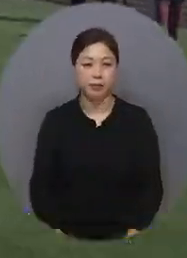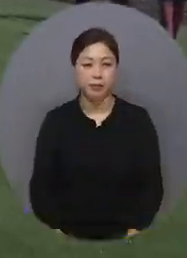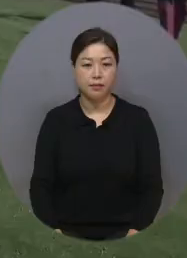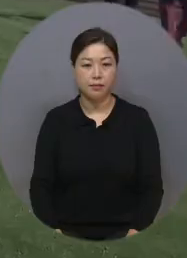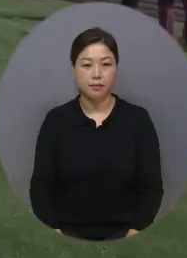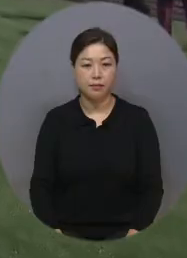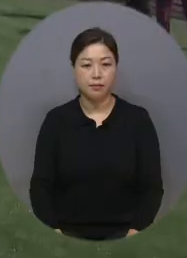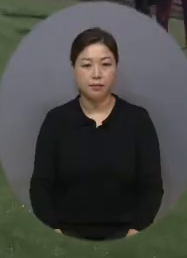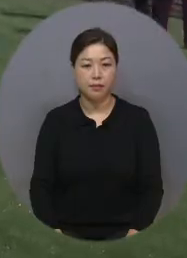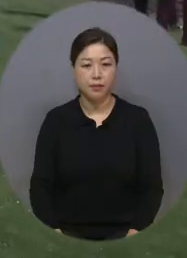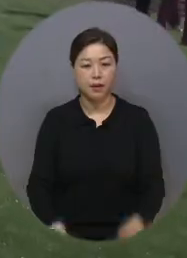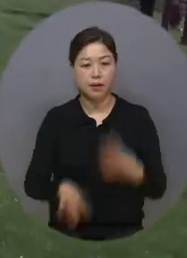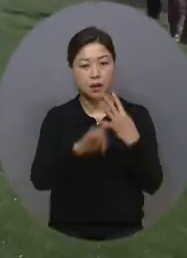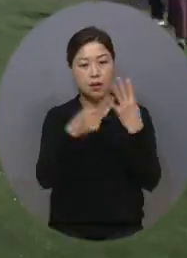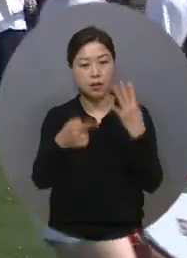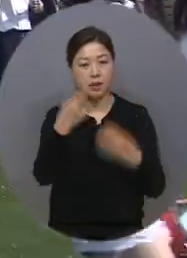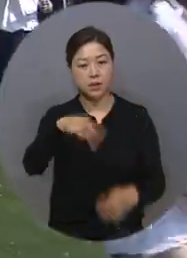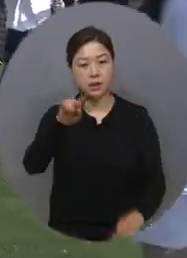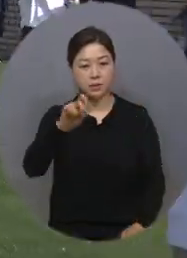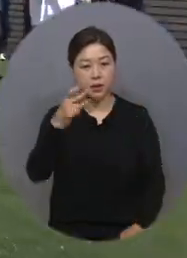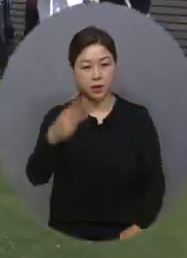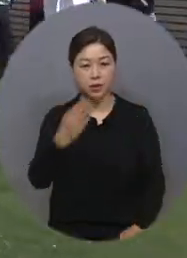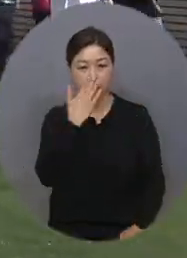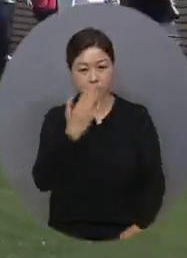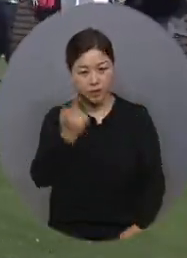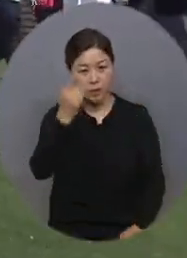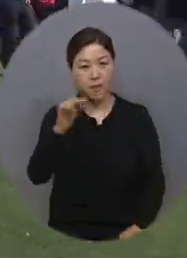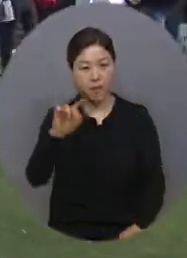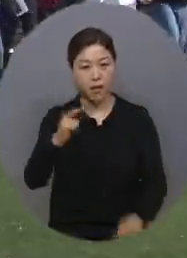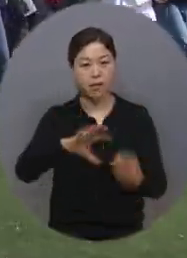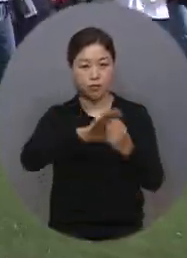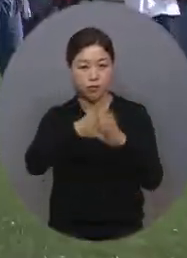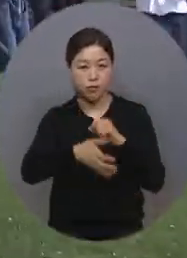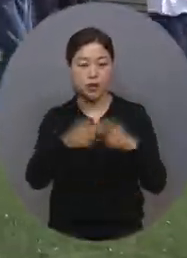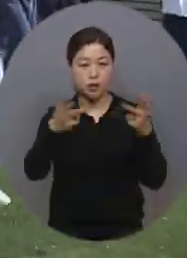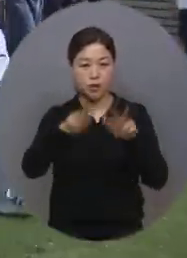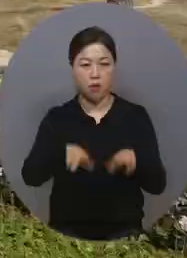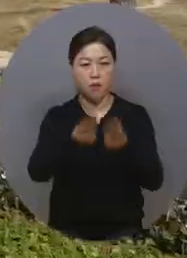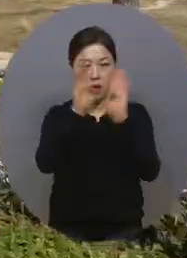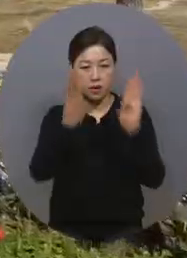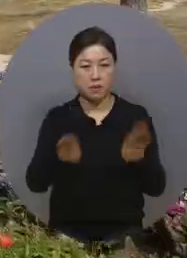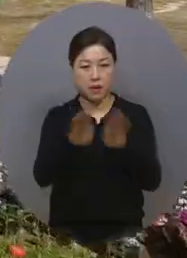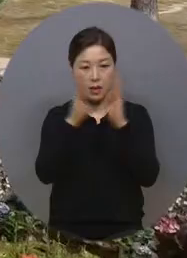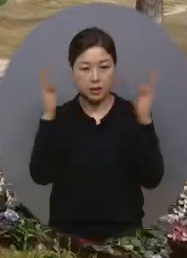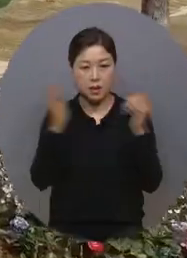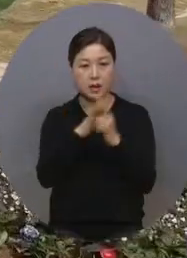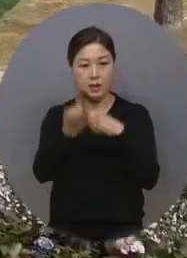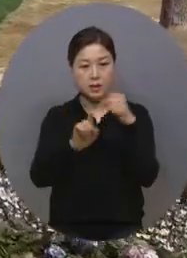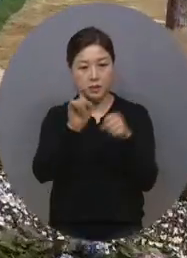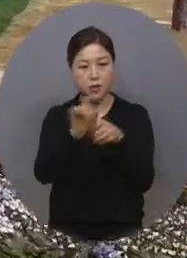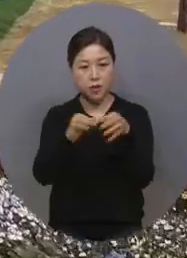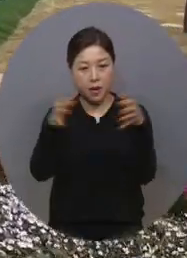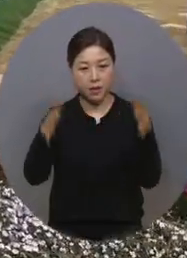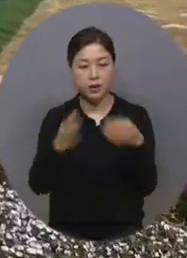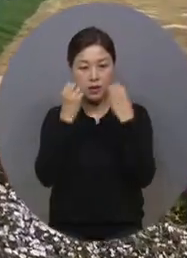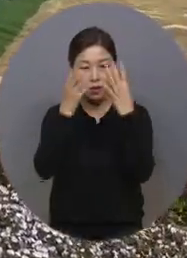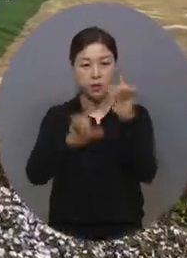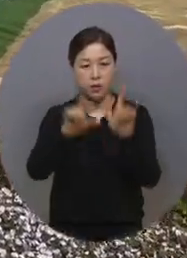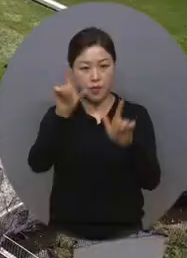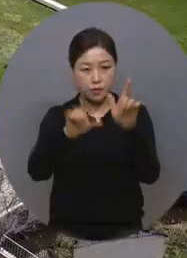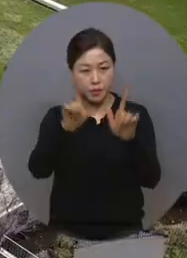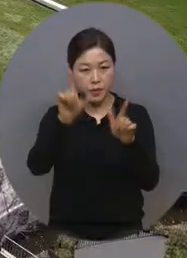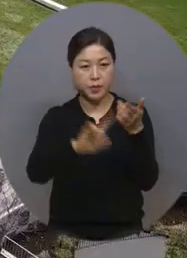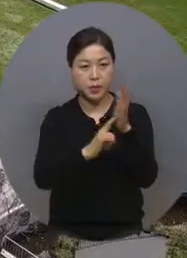이어 지난 1일 2023 순천만 국제정원 박람회 개장식을 시작으로 10년 만에 완전히 새로운 모습으로